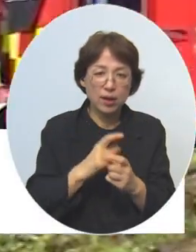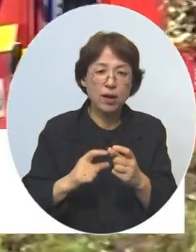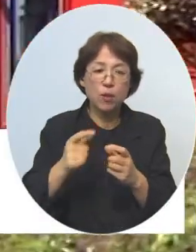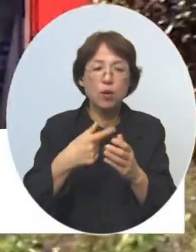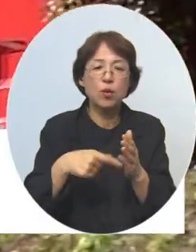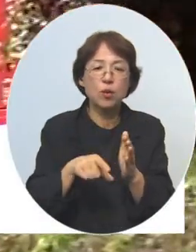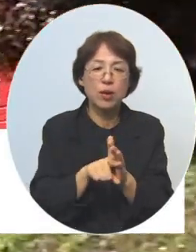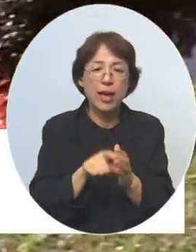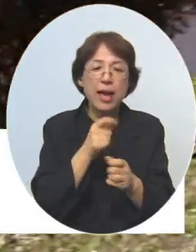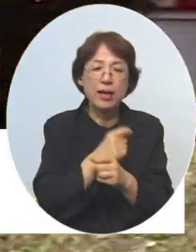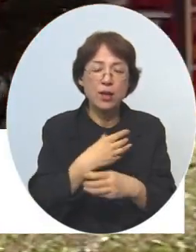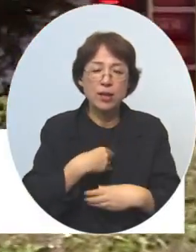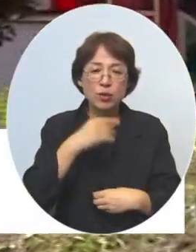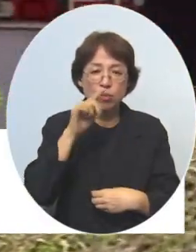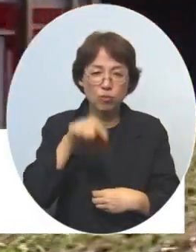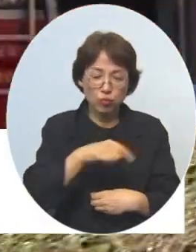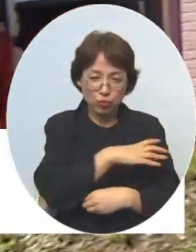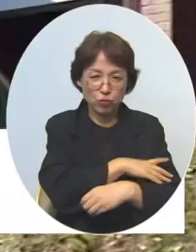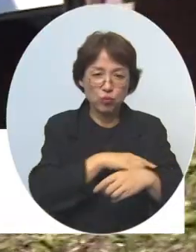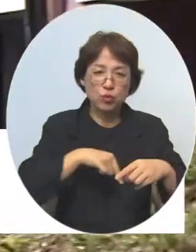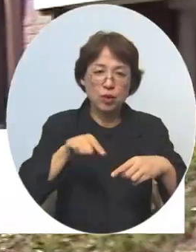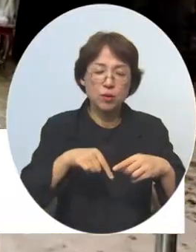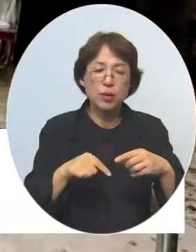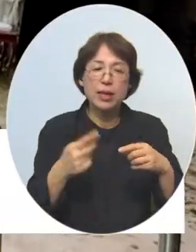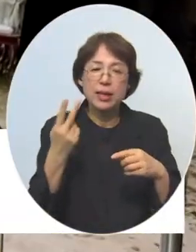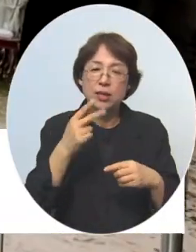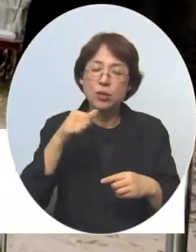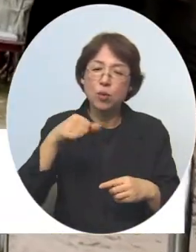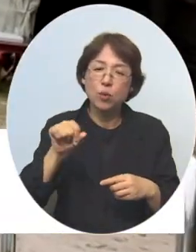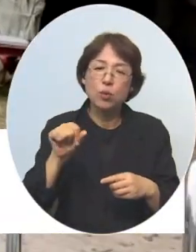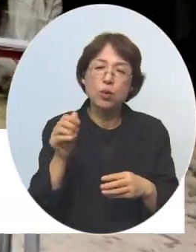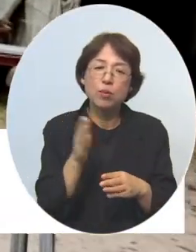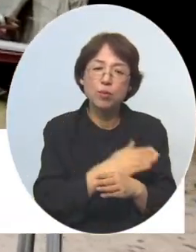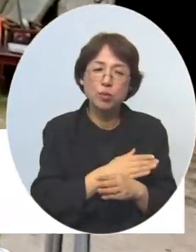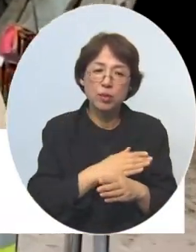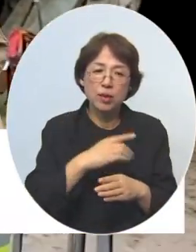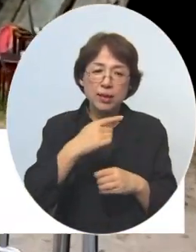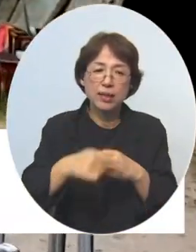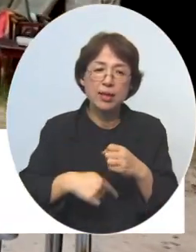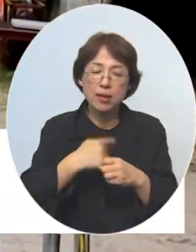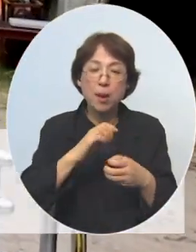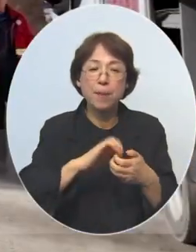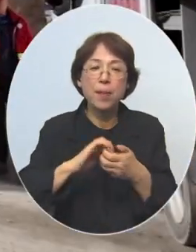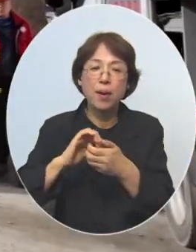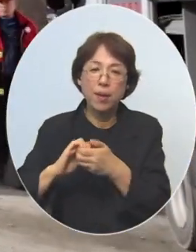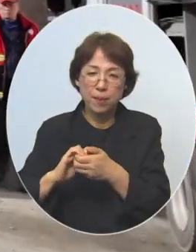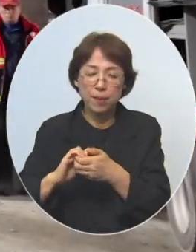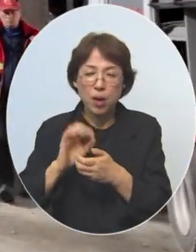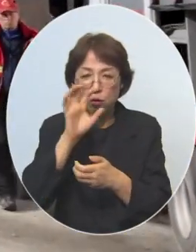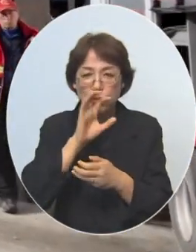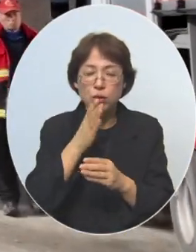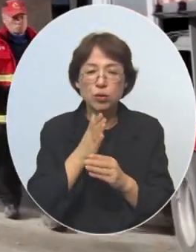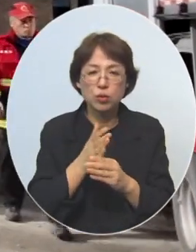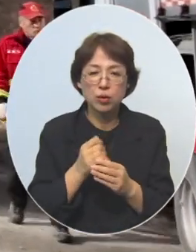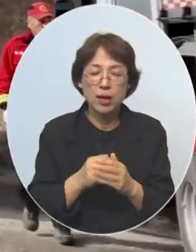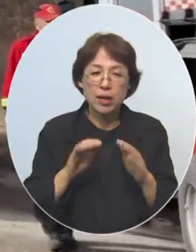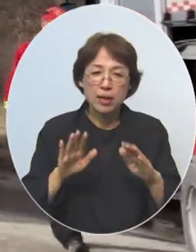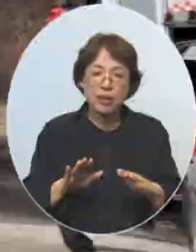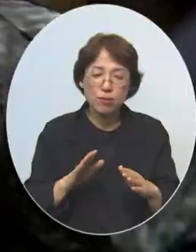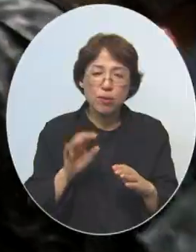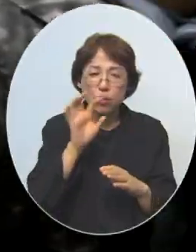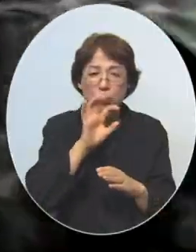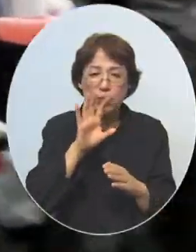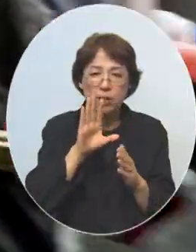위해 행정안전부 주관으로 2005년부터 매년 실시하고 있습니다 이번 훈련에는 산림청과